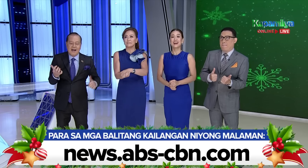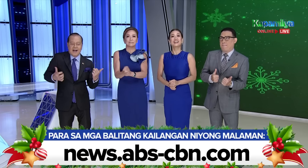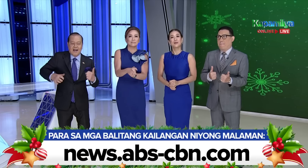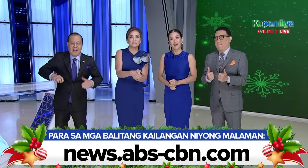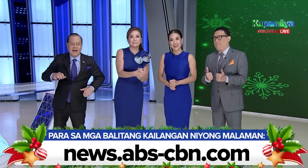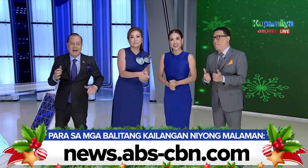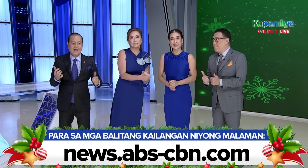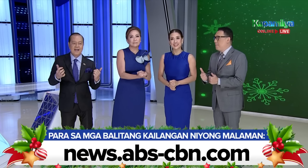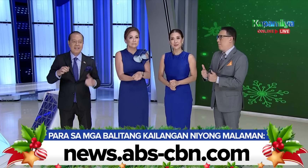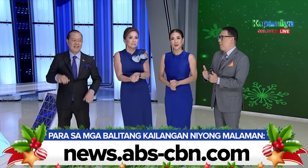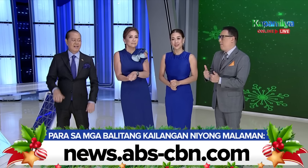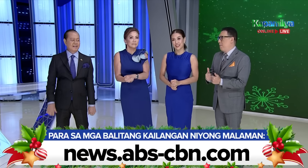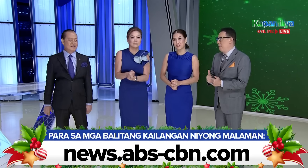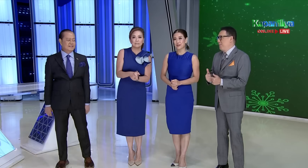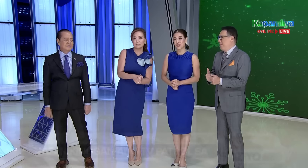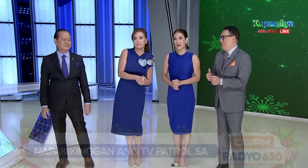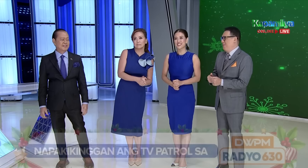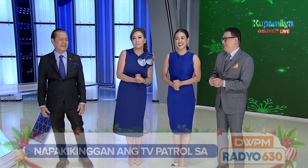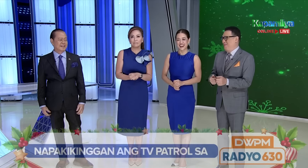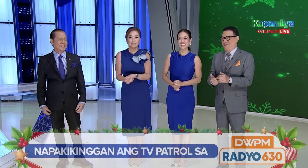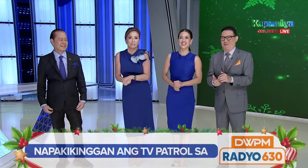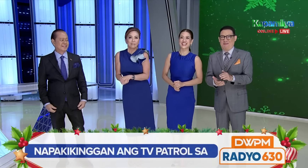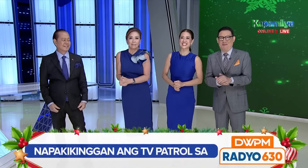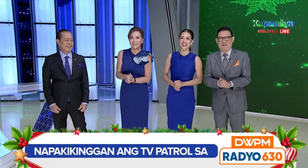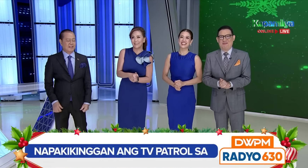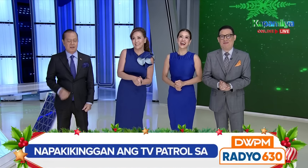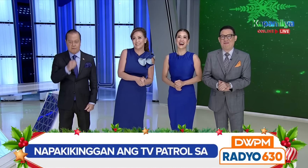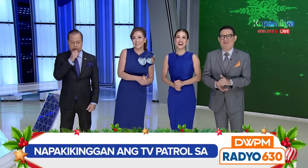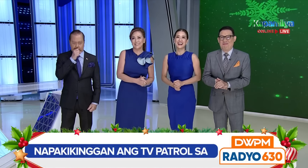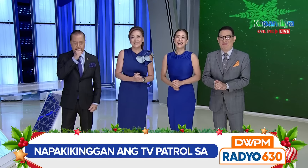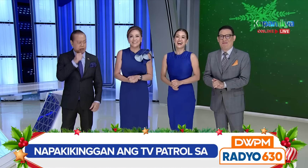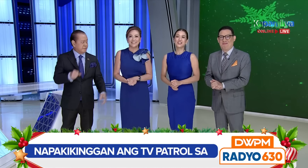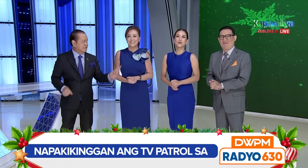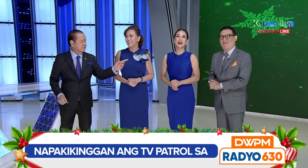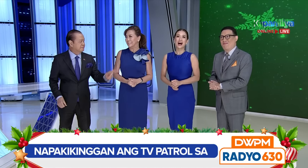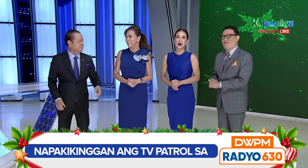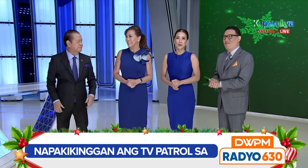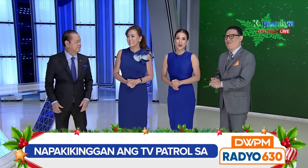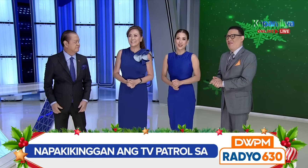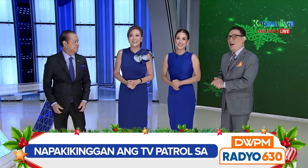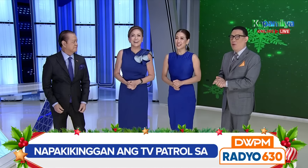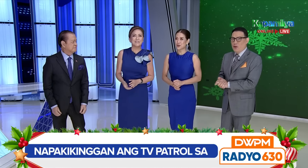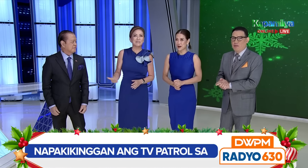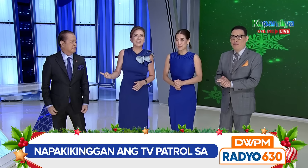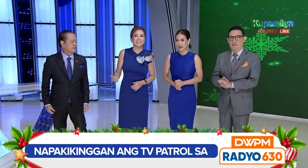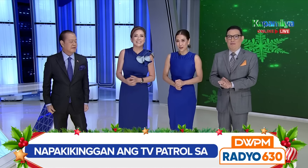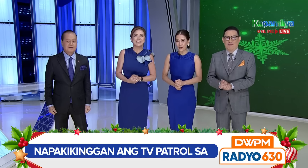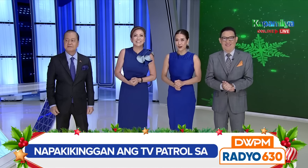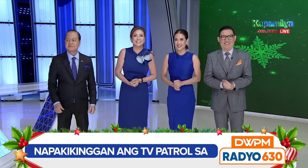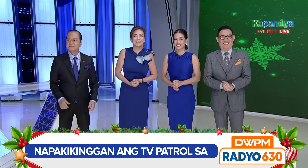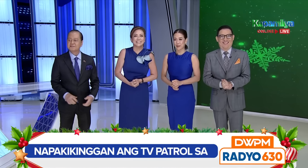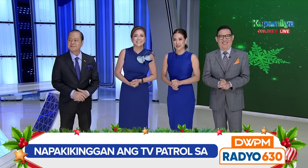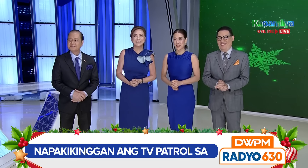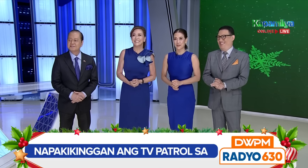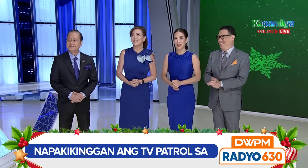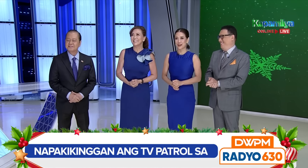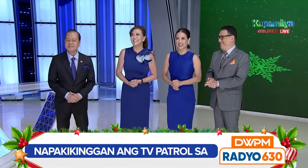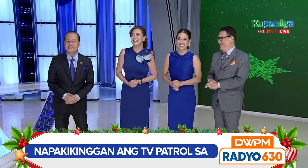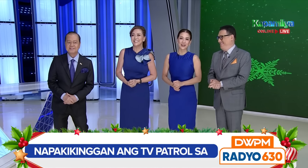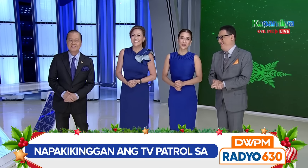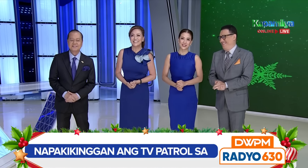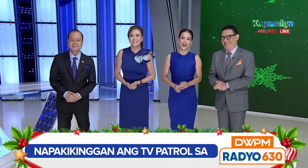news.abs-cbn.com. Napakikinggan na rin po ang TV Patrol sa Radyo 630. Ano mang hamon, ano mang panahon, tapat